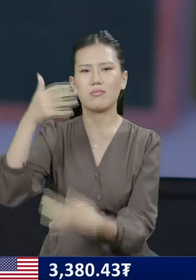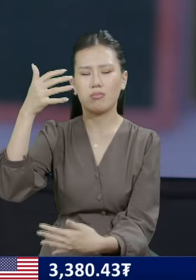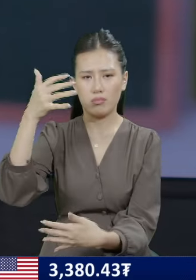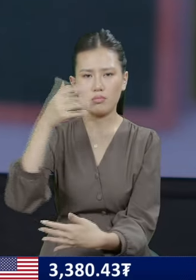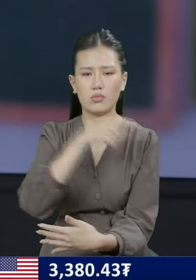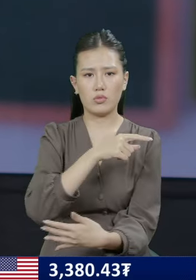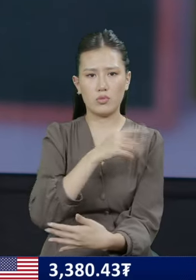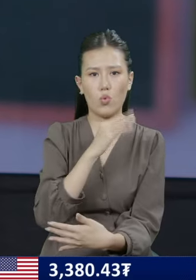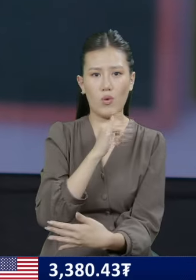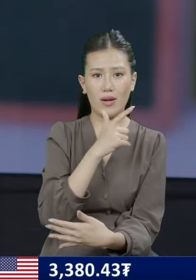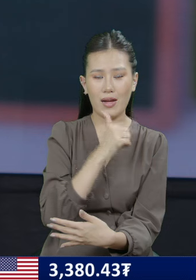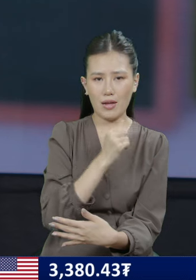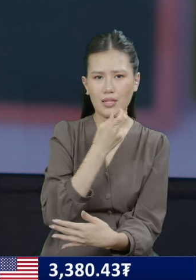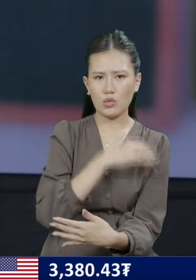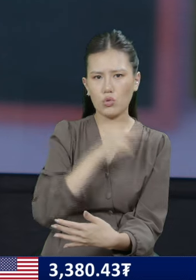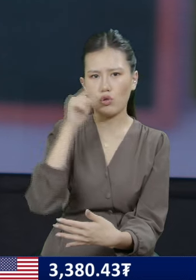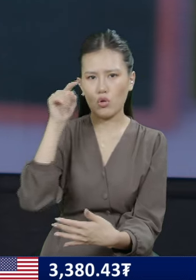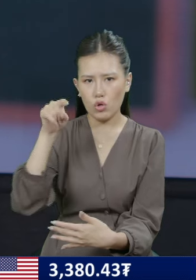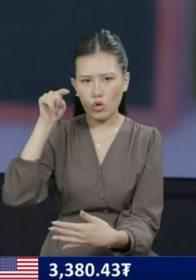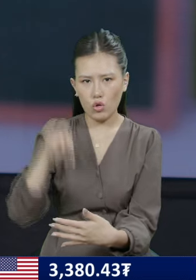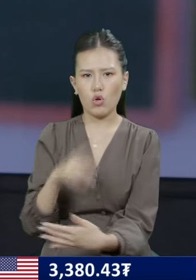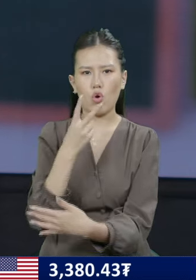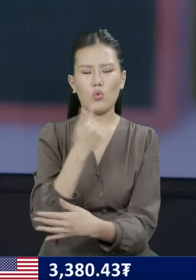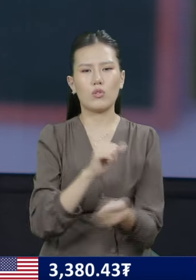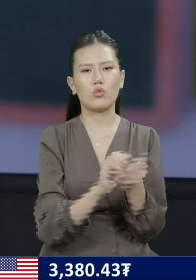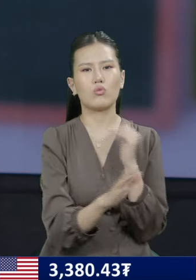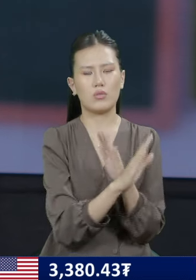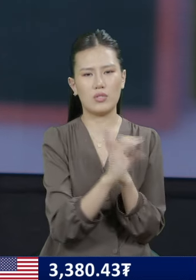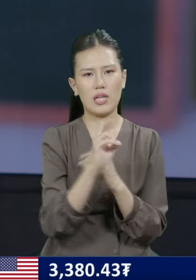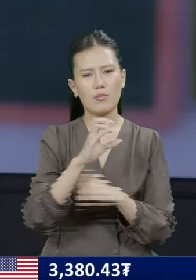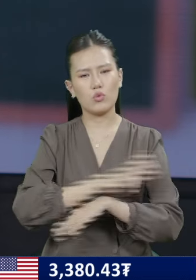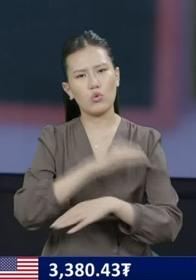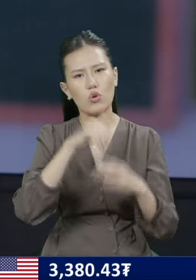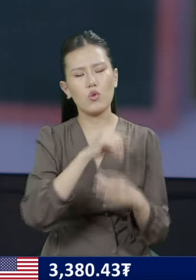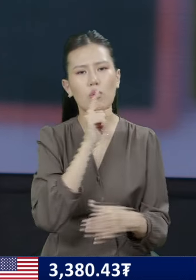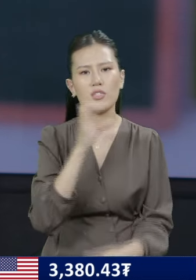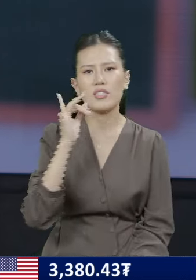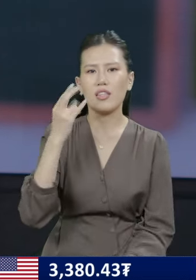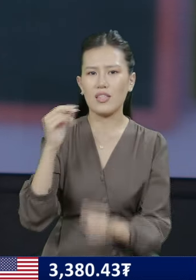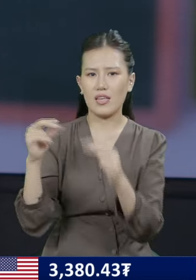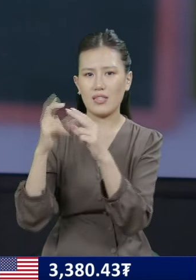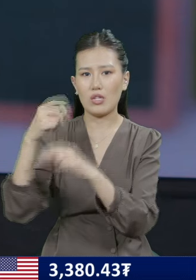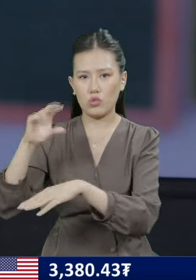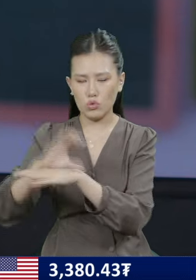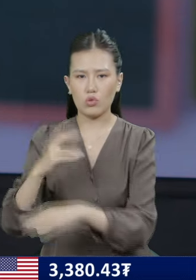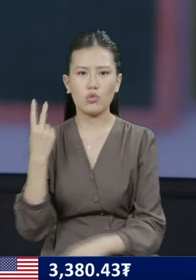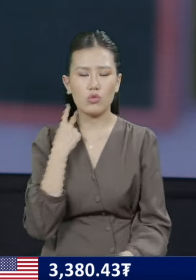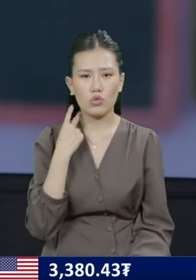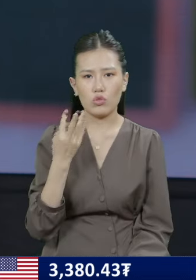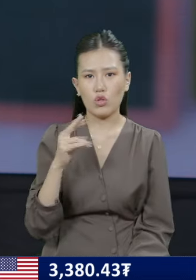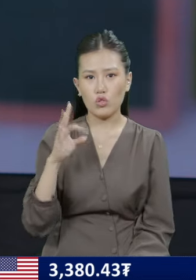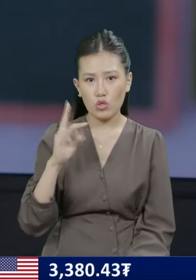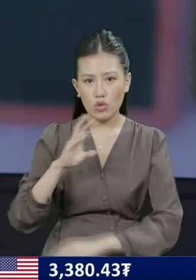Уянгаа ерөнхий боловсролын сургуульд багшлах хүсэлтэй байна. Тэрээр Сидней их сургууль болон Лондонгийн эдийн засгийн сургуулийг нийгмийн сэтгэл зүйн